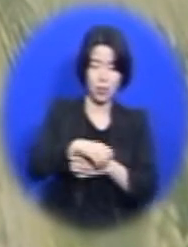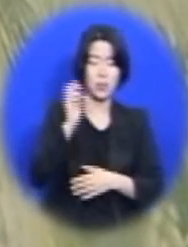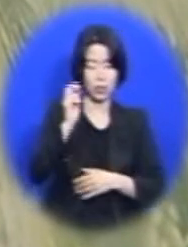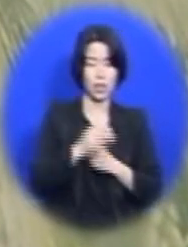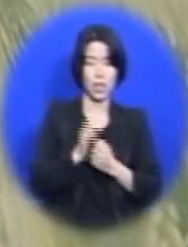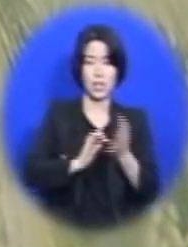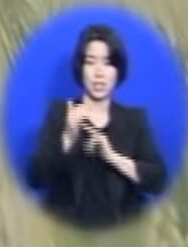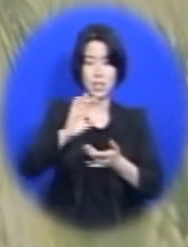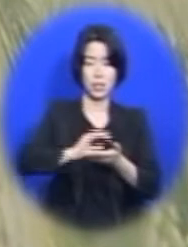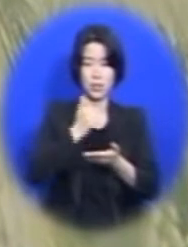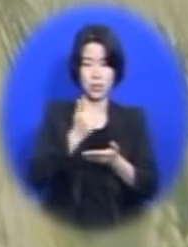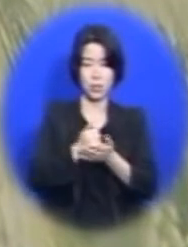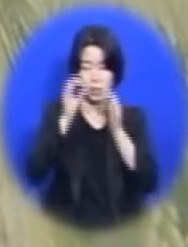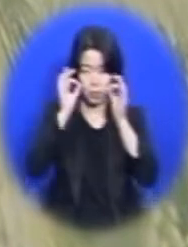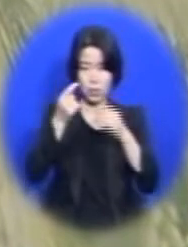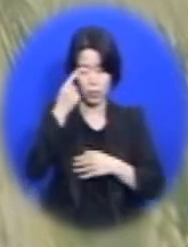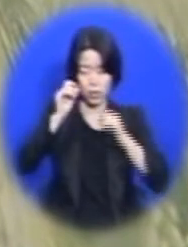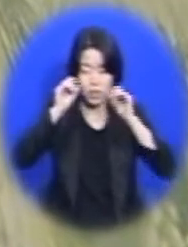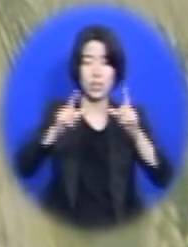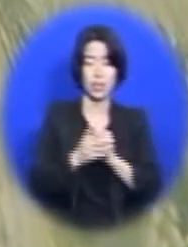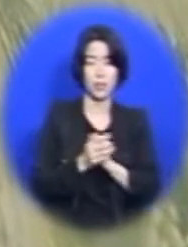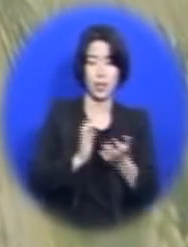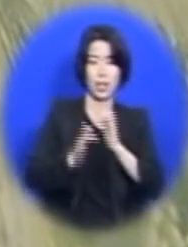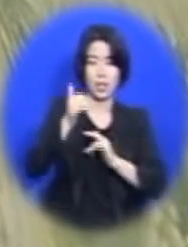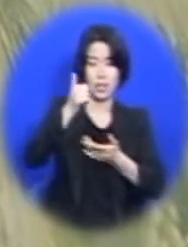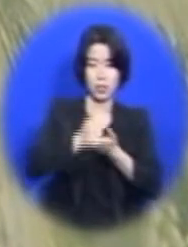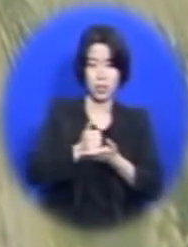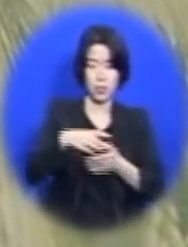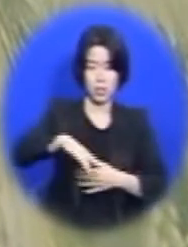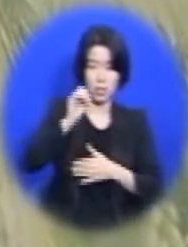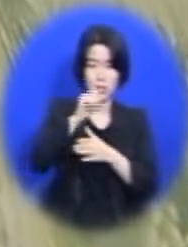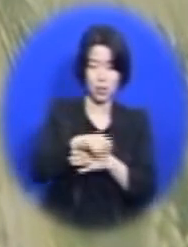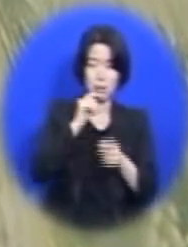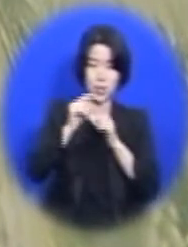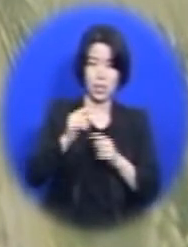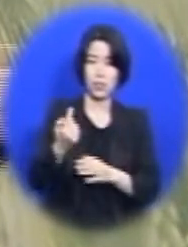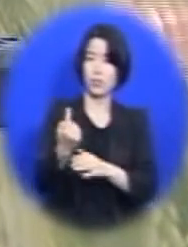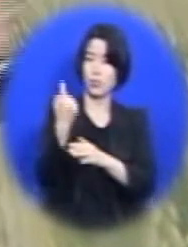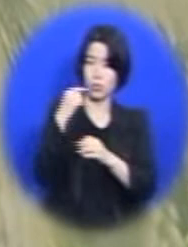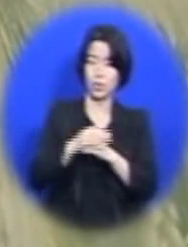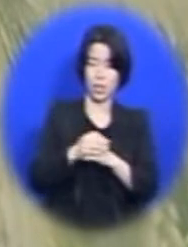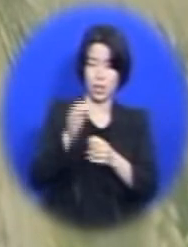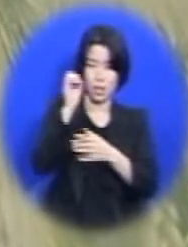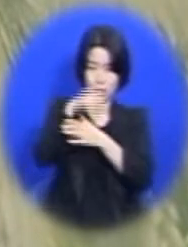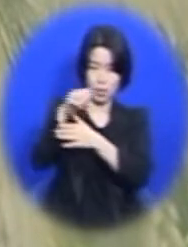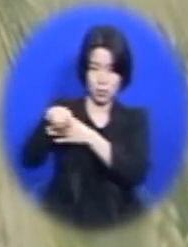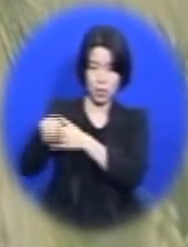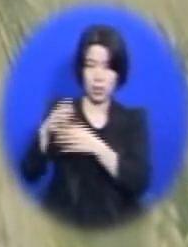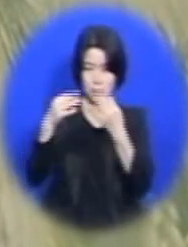예수님을 보는 눈이 뜨이는 거예요. 예수님이 첫 열매라고 하는 것은 그 뒤에 맺어지는 열매가 있다는